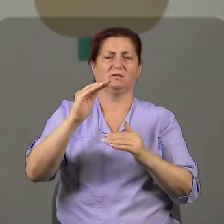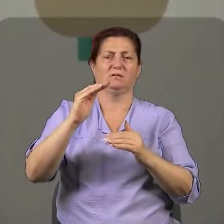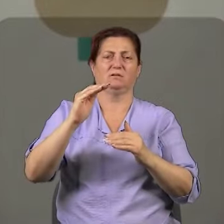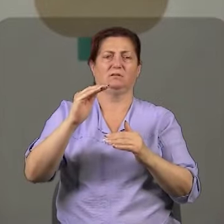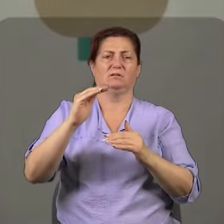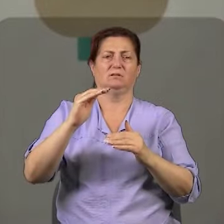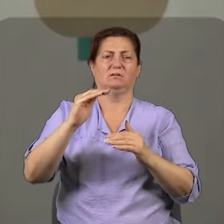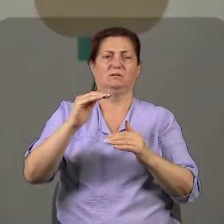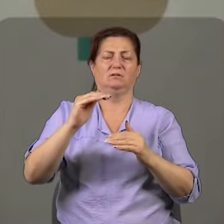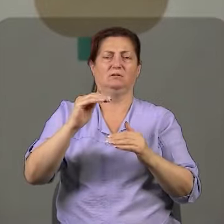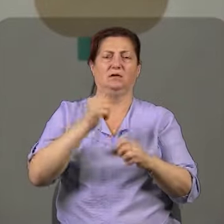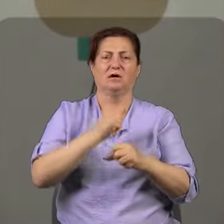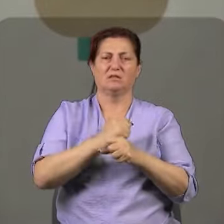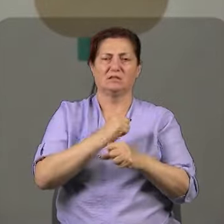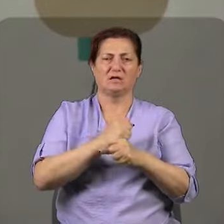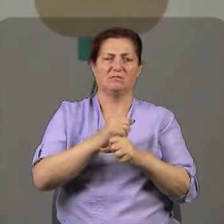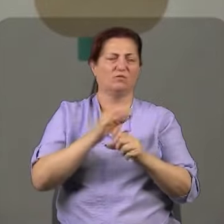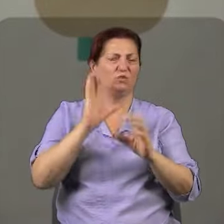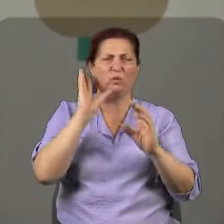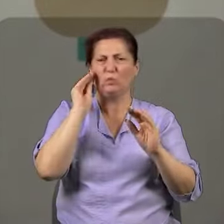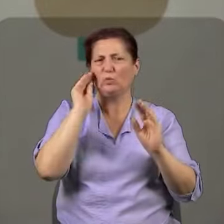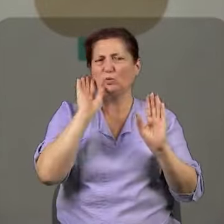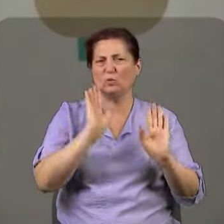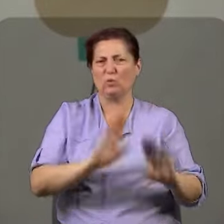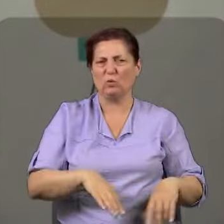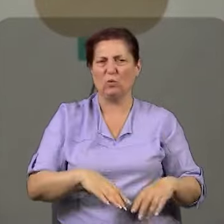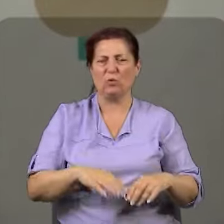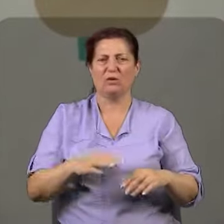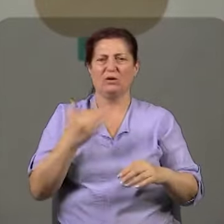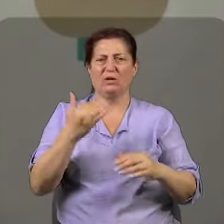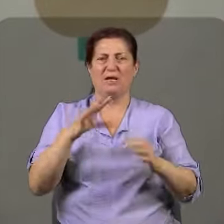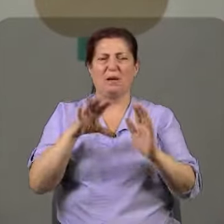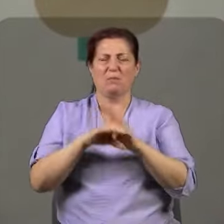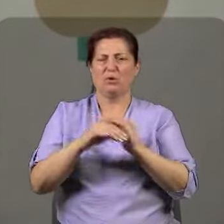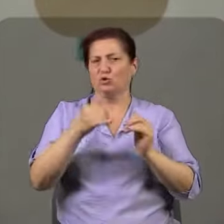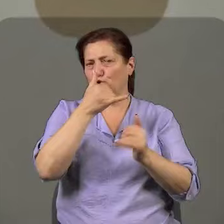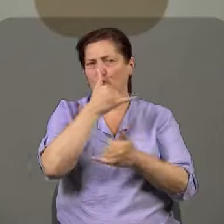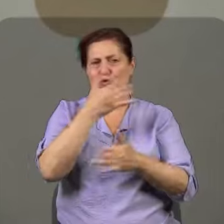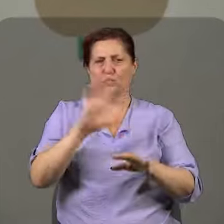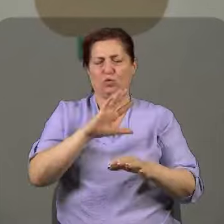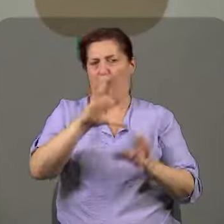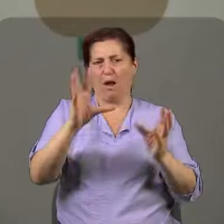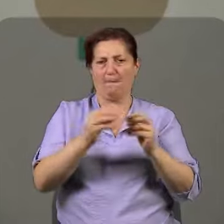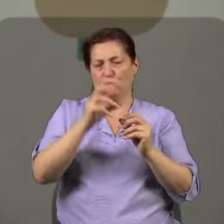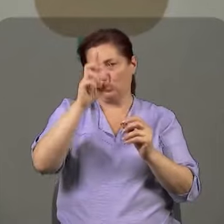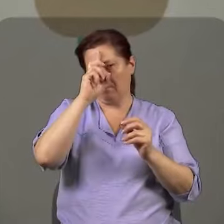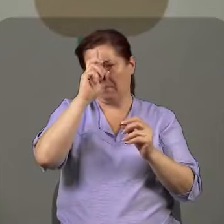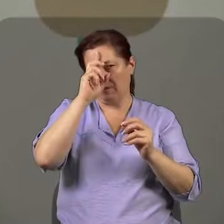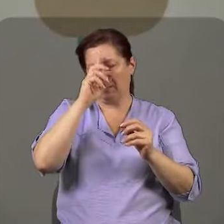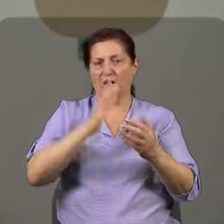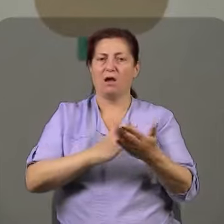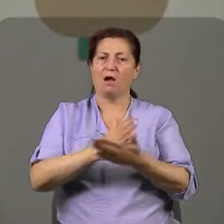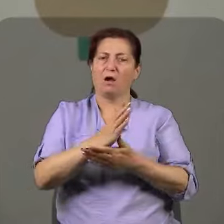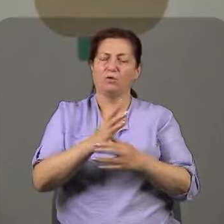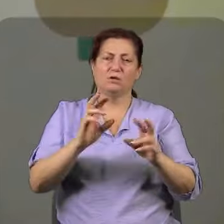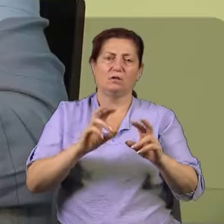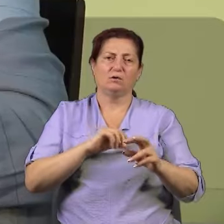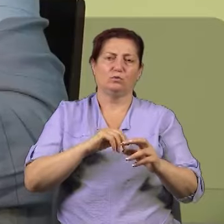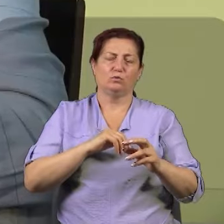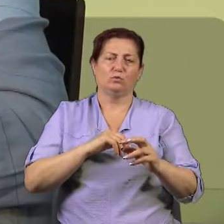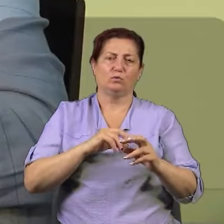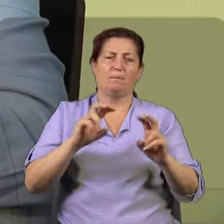որտեղ եթե թողենք սա ինչ որ մի գերատեսչության ոնց որ մեջ, դա չի կարող ամբողջ պետական քաղաքականությունը մշակվի, էլի